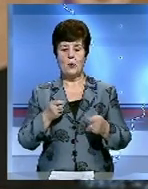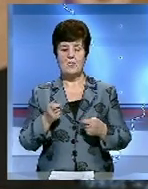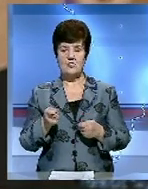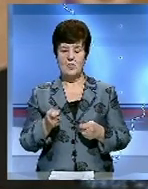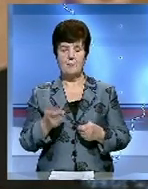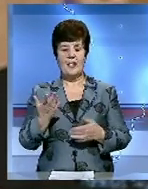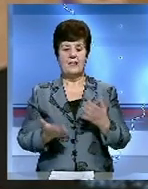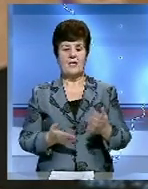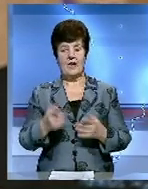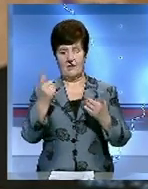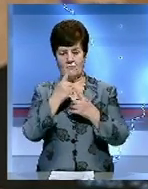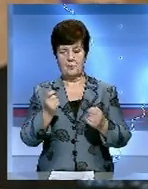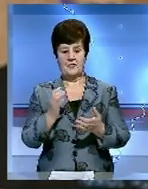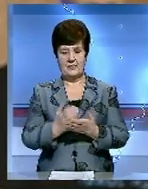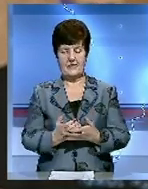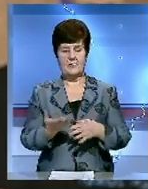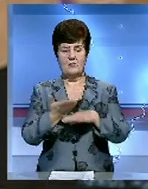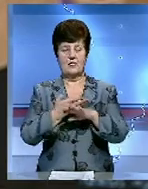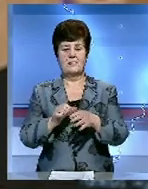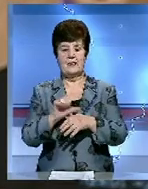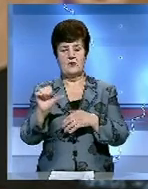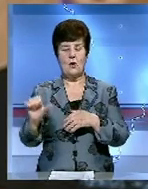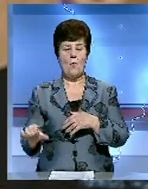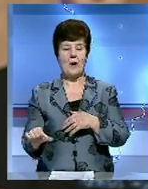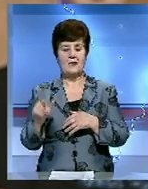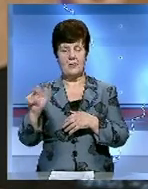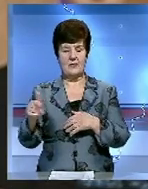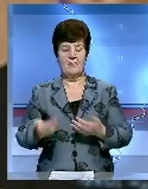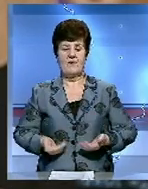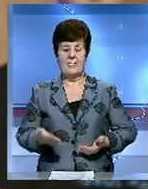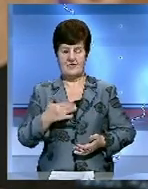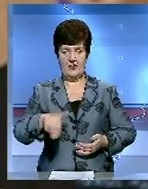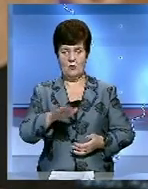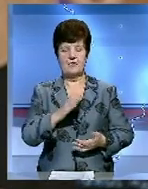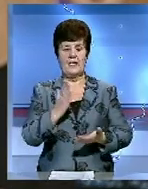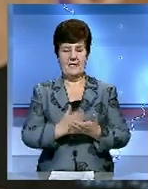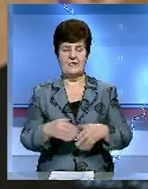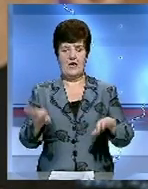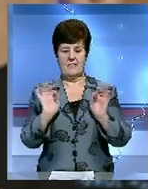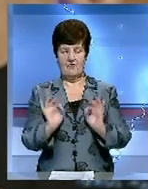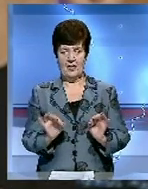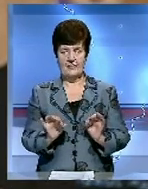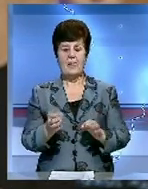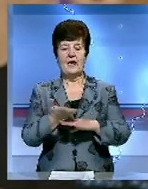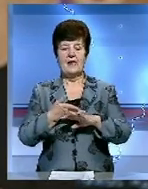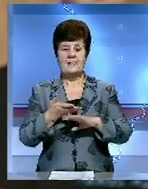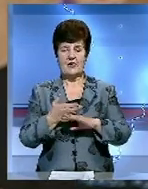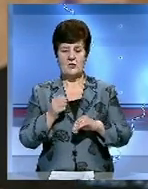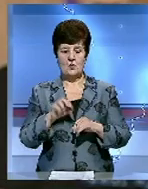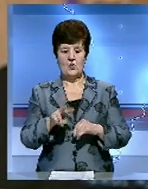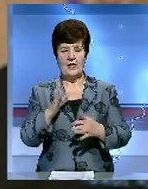reviste, că sexul este o parte din viața noastră. Da, este adevărat. Dar sexul este și o